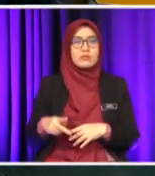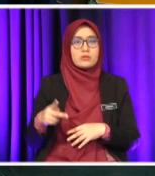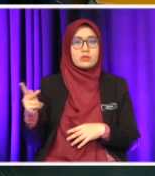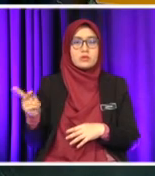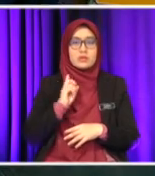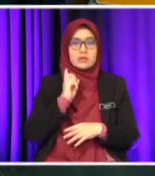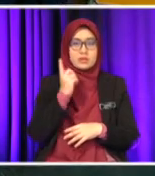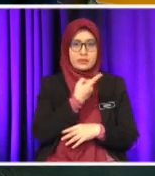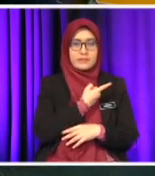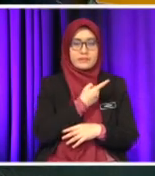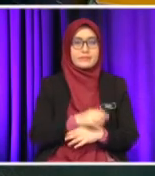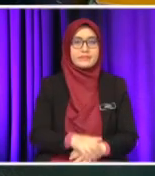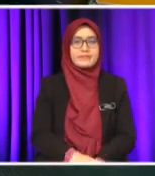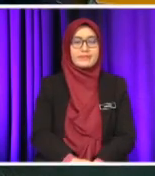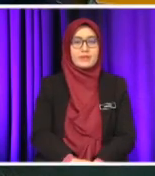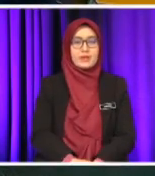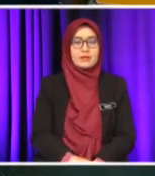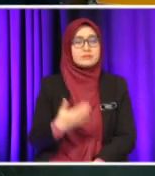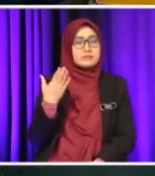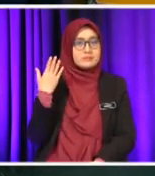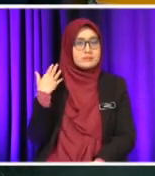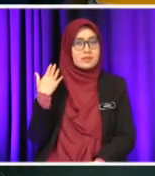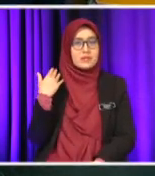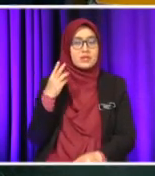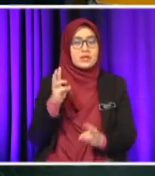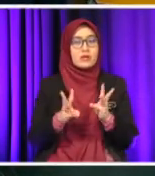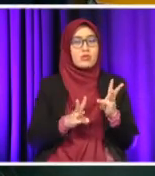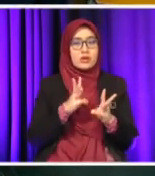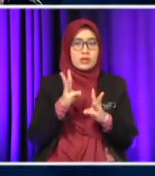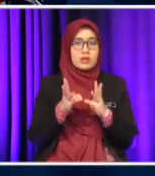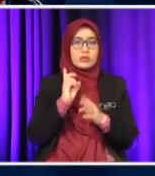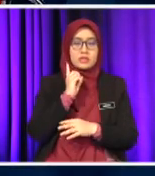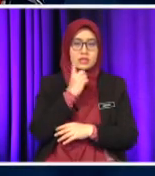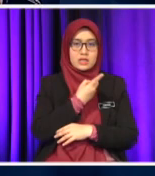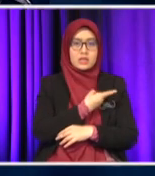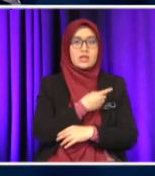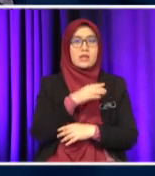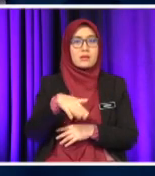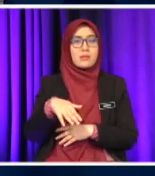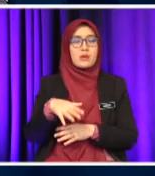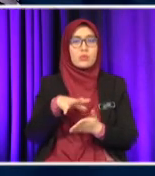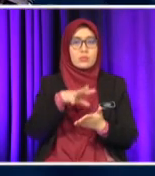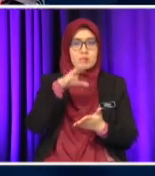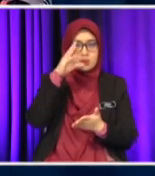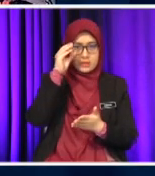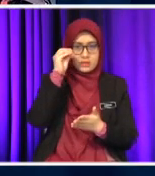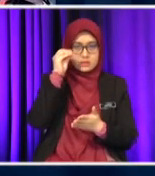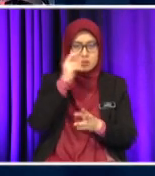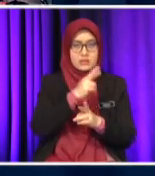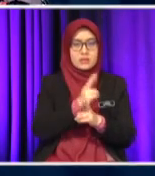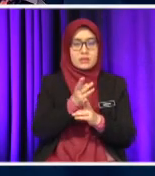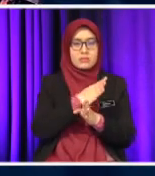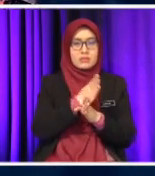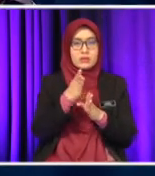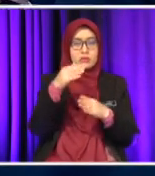Jadi sebenarnya tadi walaupun kita belum belajar tentang penjagaan itu